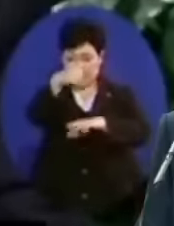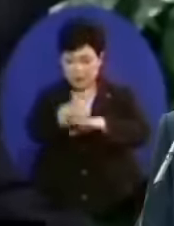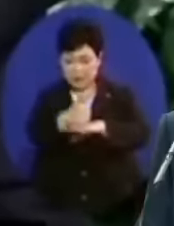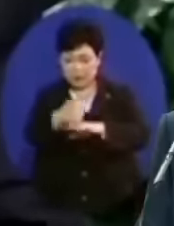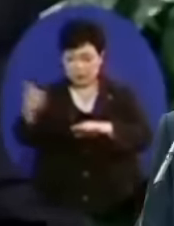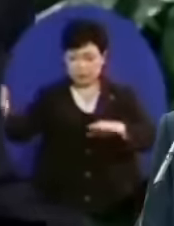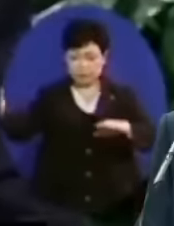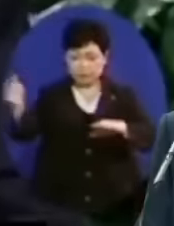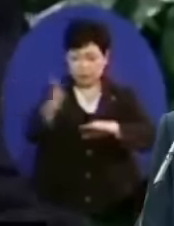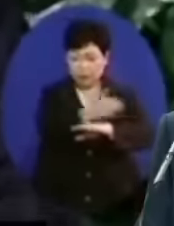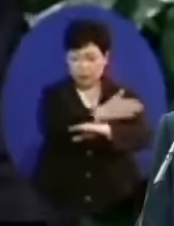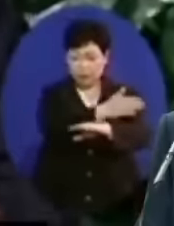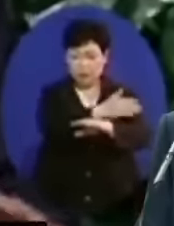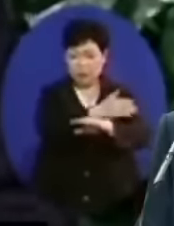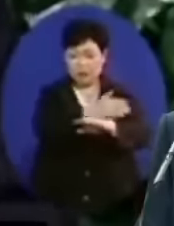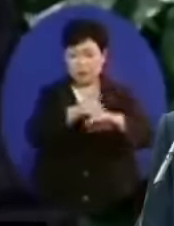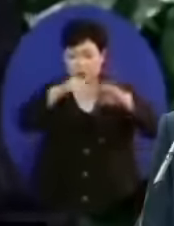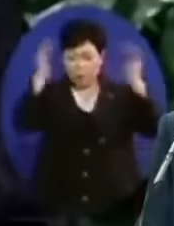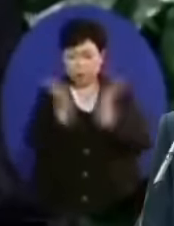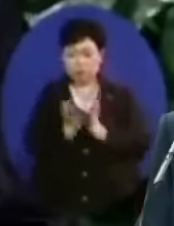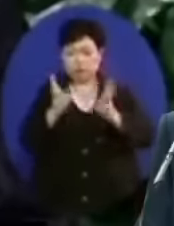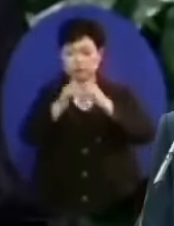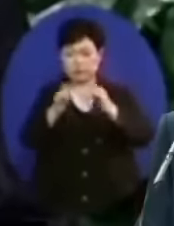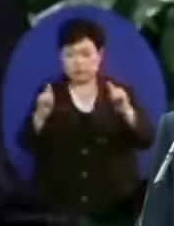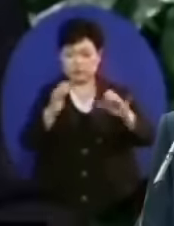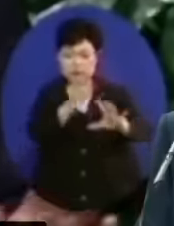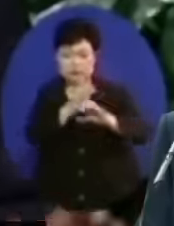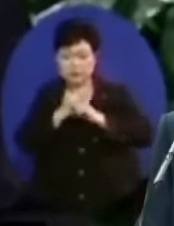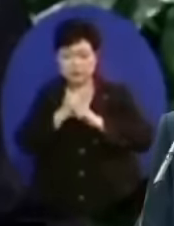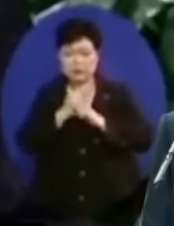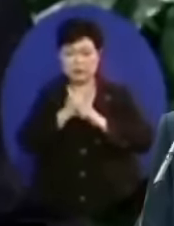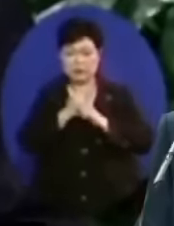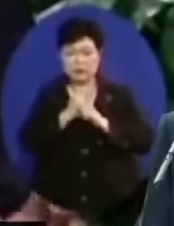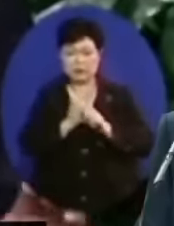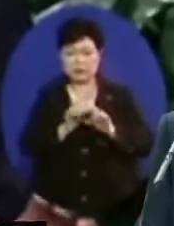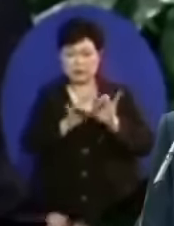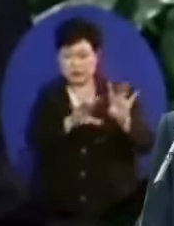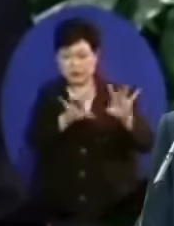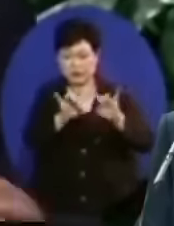임금부터 시작해서 온 국민 전체가 다